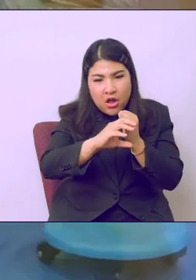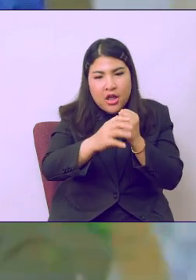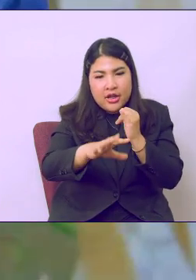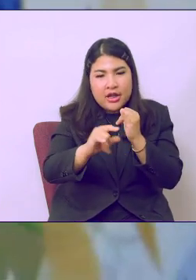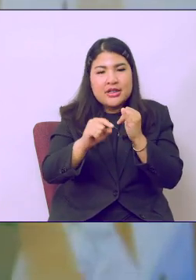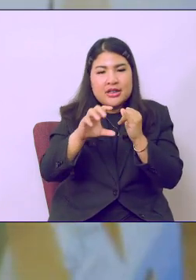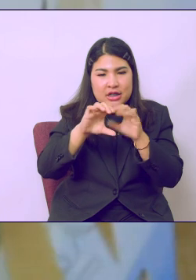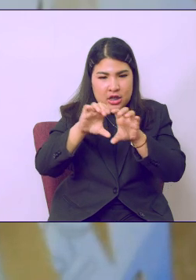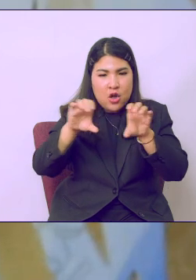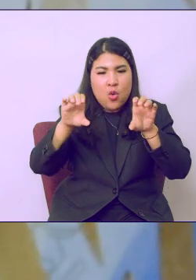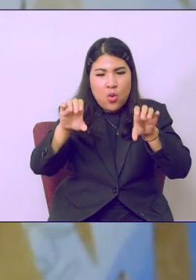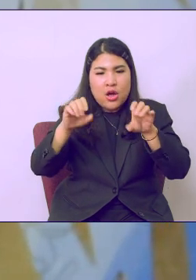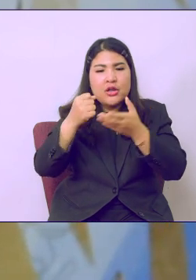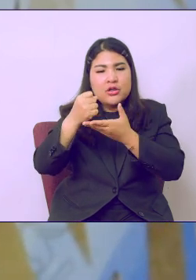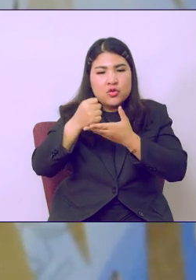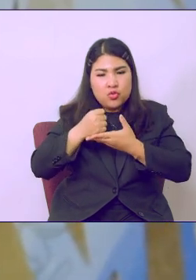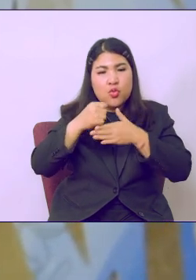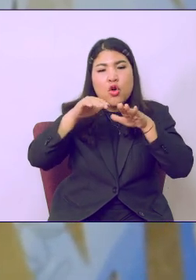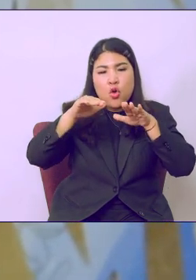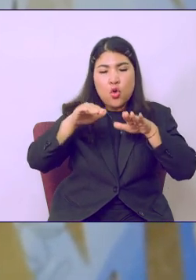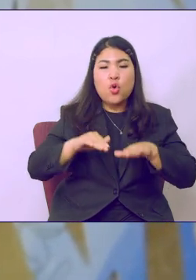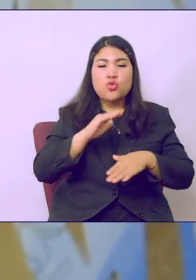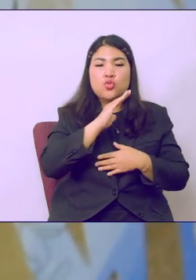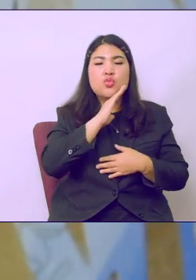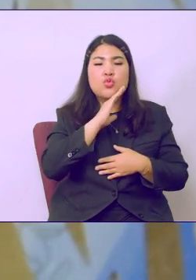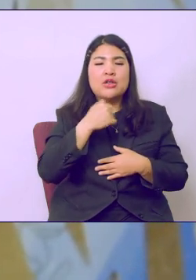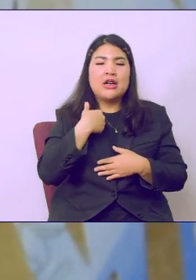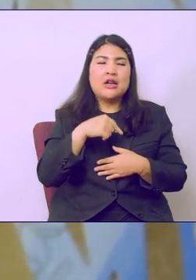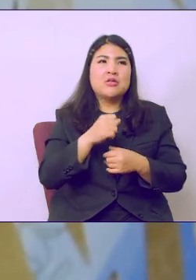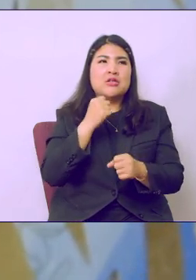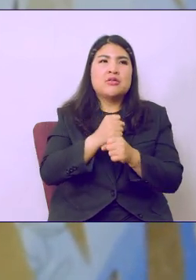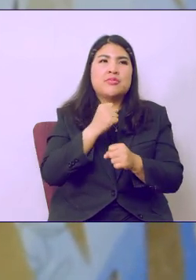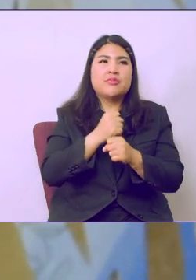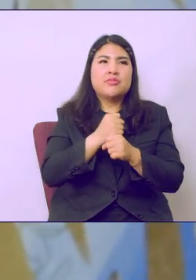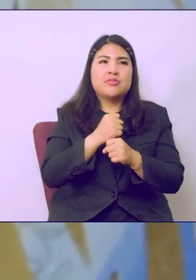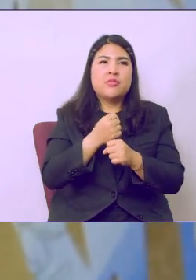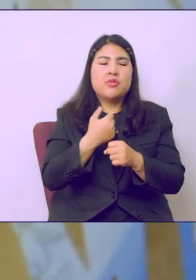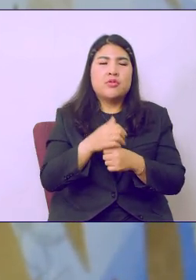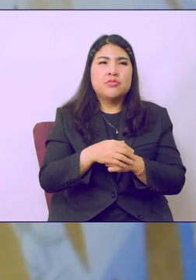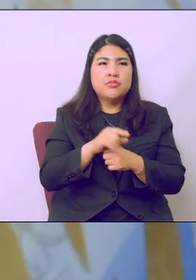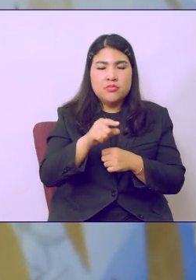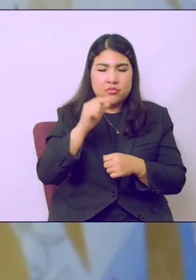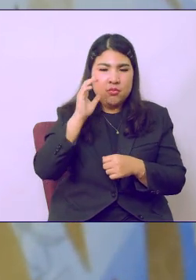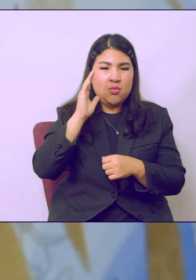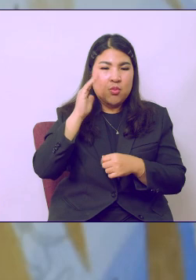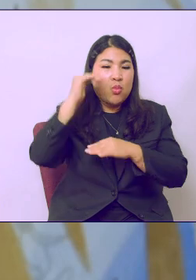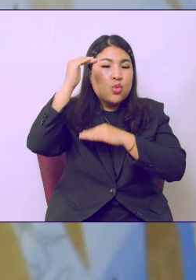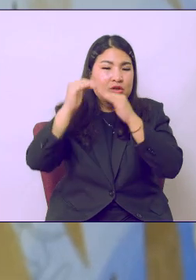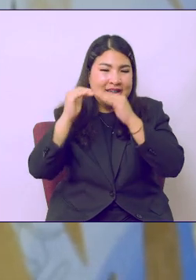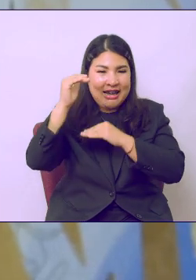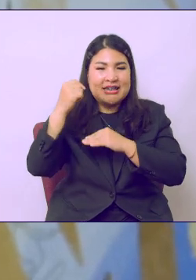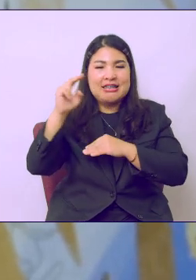อ่าให้เขาคเนี่ยนะครับลดนะครับแรงที่เขาจะต้องส่งตัวครับขึ้นมาท่านี้แม้แต่ผู้ใหญ่ก็ใช้แรงเยอะนะ